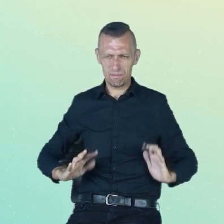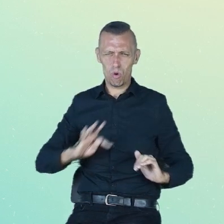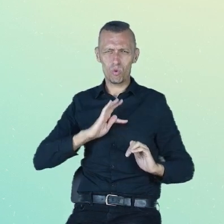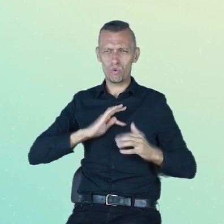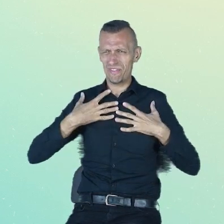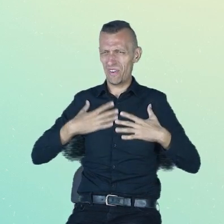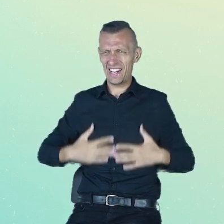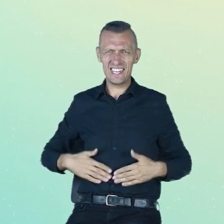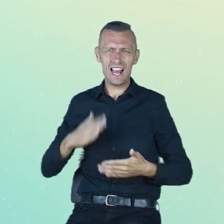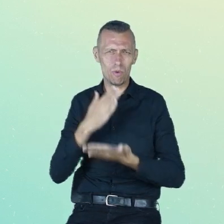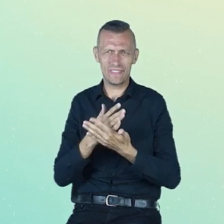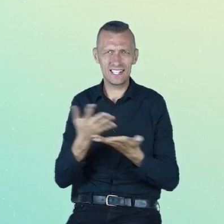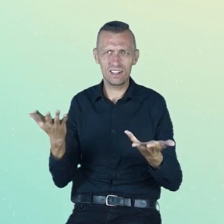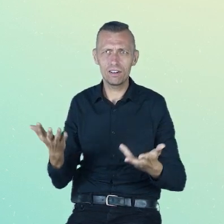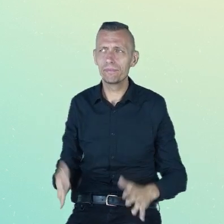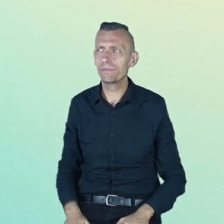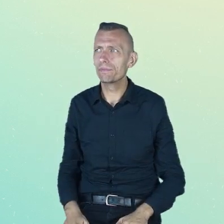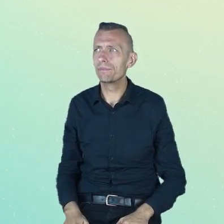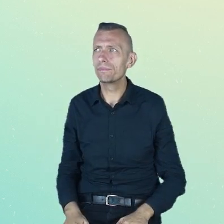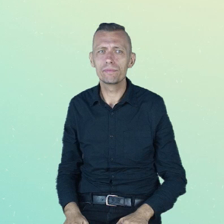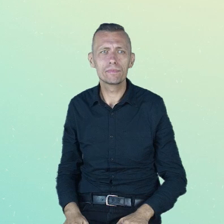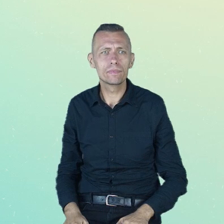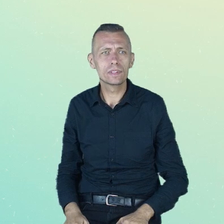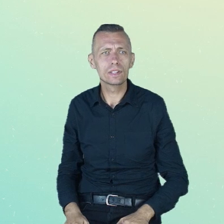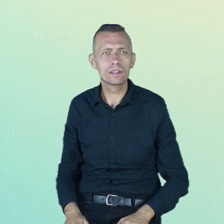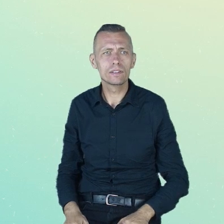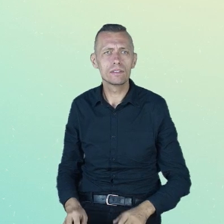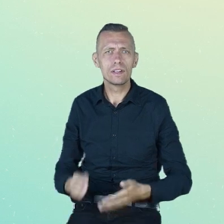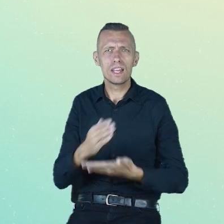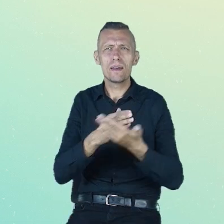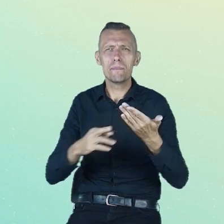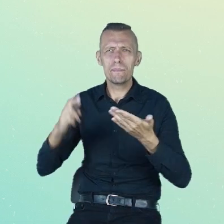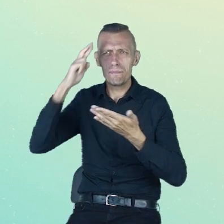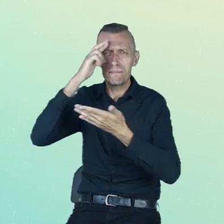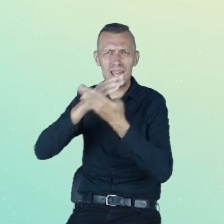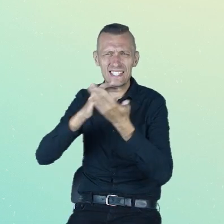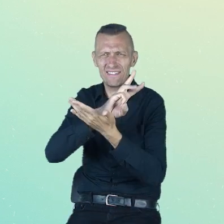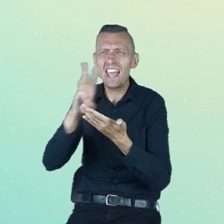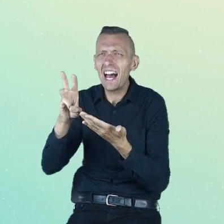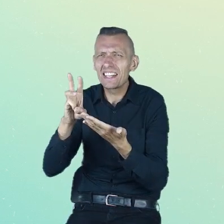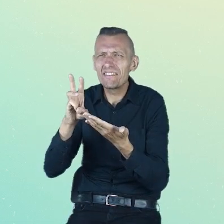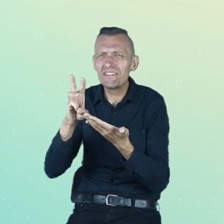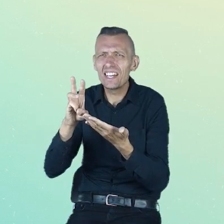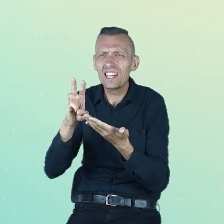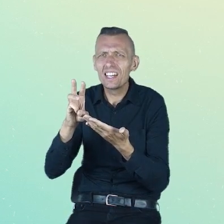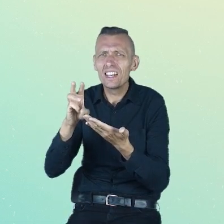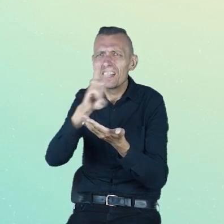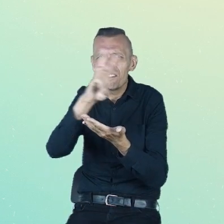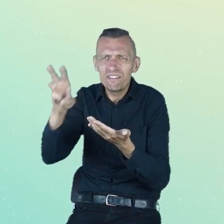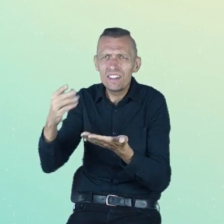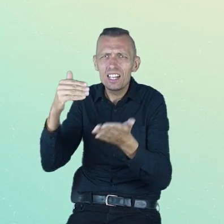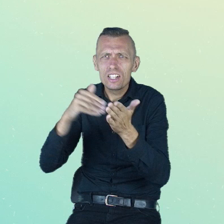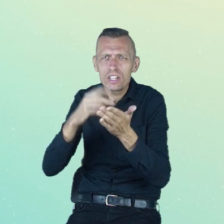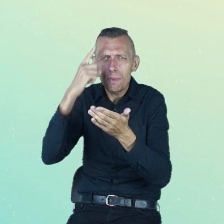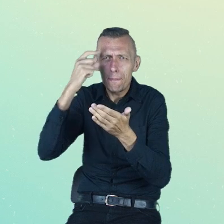swoje własne tylko namiętności. Wiarołomni, czy nie wiecie, że przyjaźń ze światem to wrogość wobec Boga? Jeśli